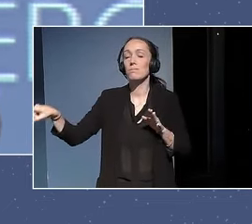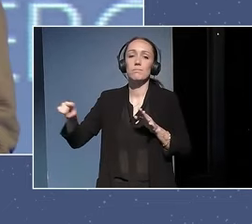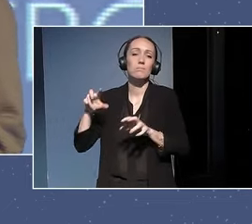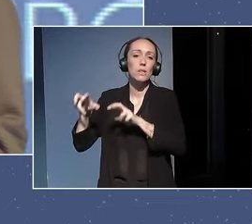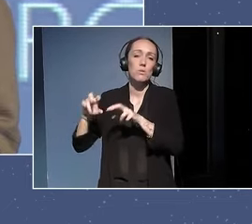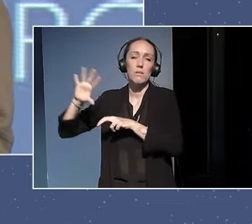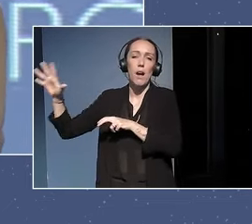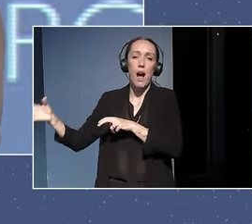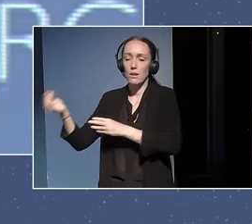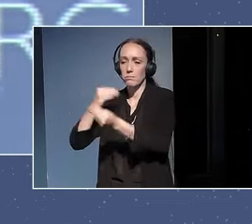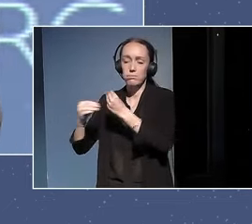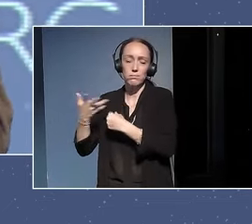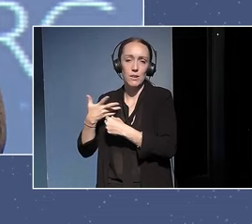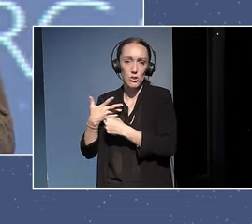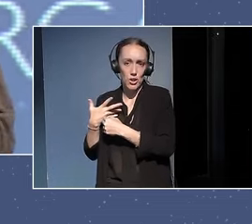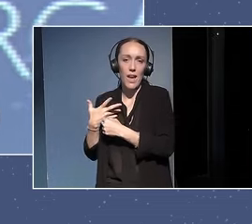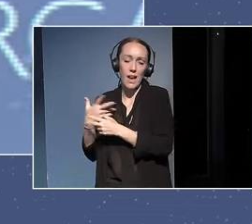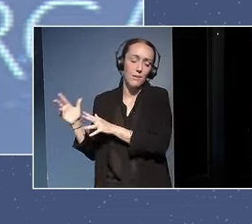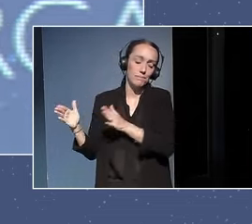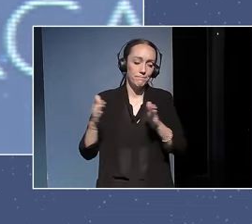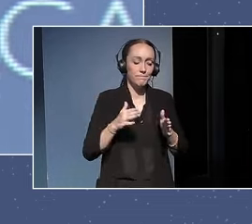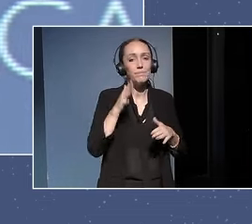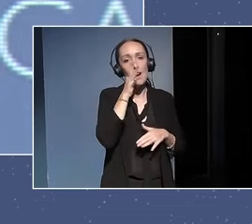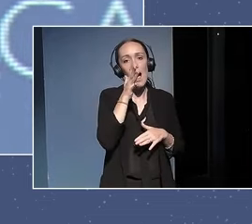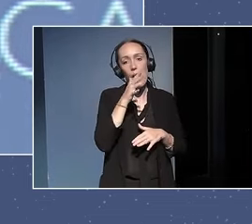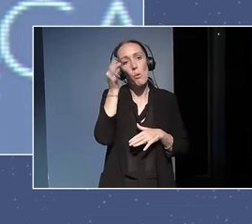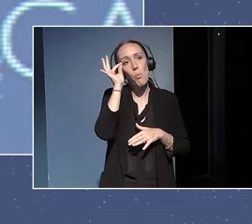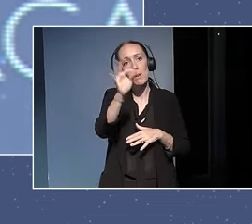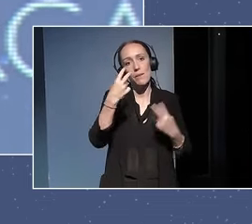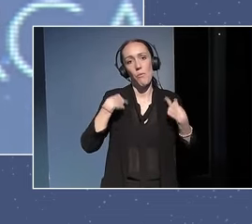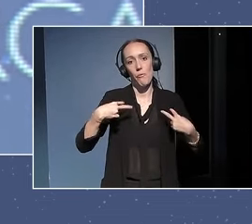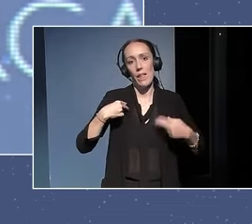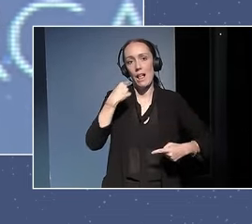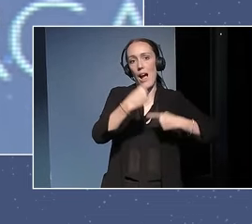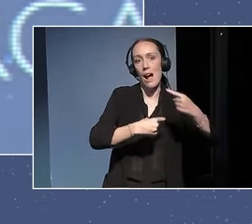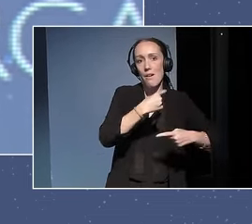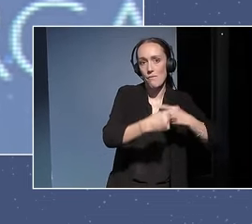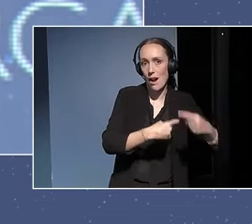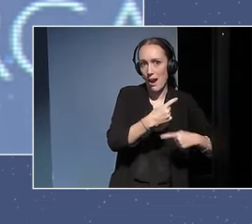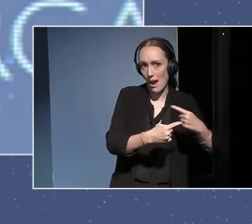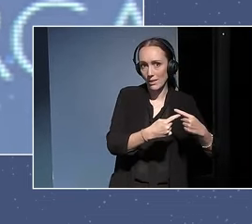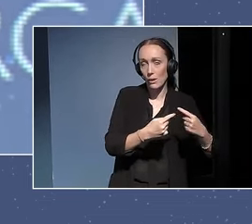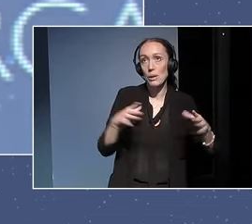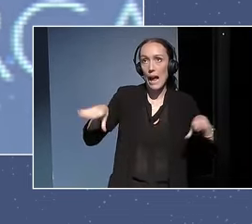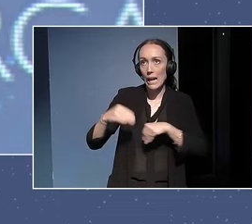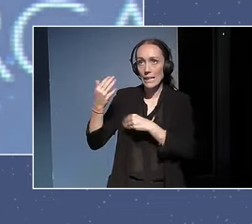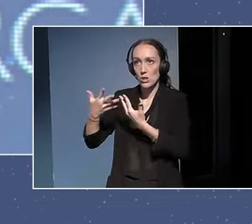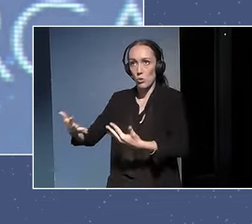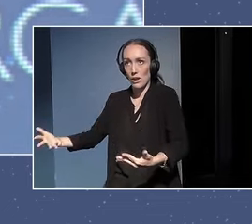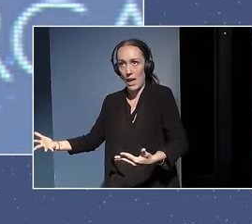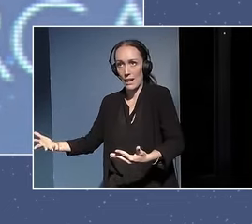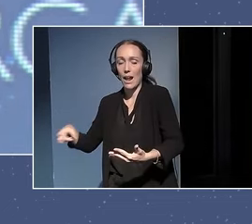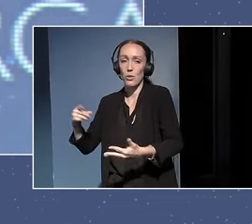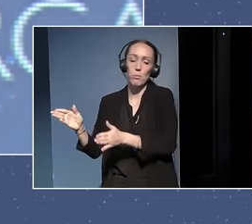potersi poter poi andare a cacciare e a sopravvivere Diciamo in un ambiente molto diverso da quello che era il suo iniziale in sostanza tra